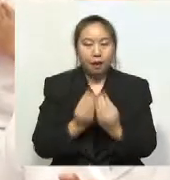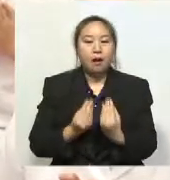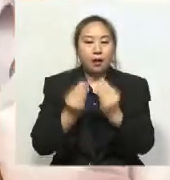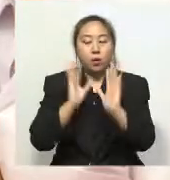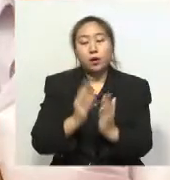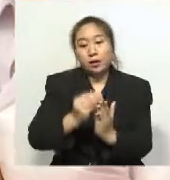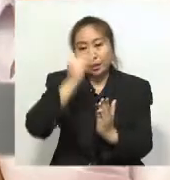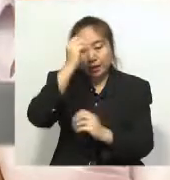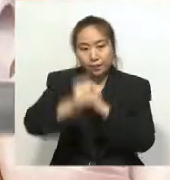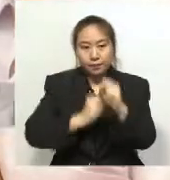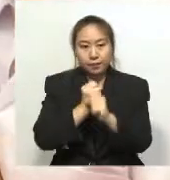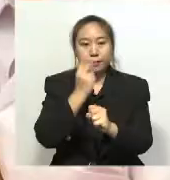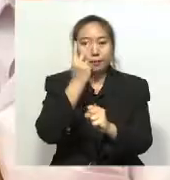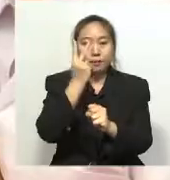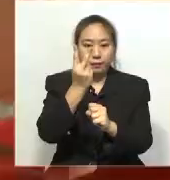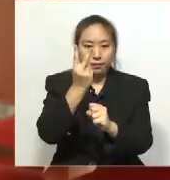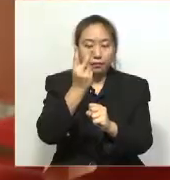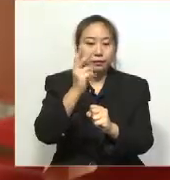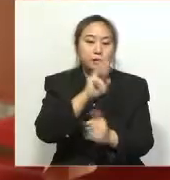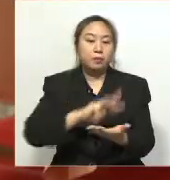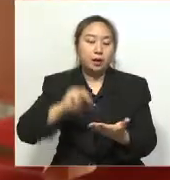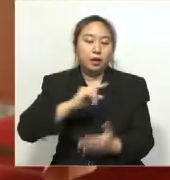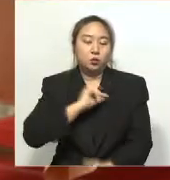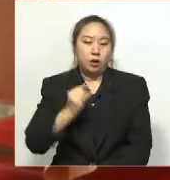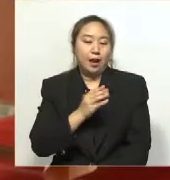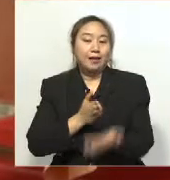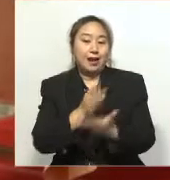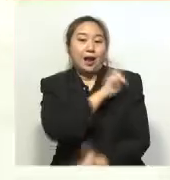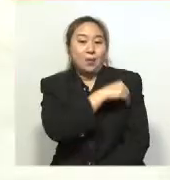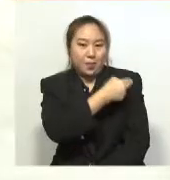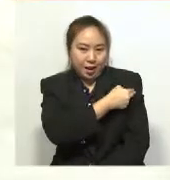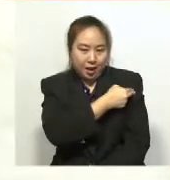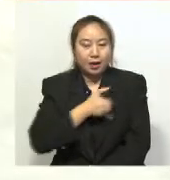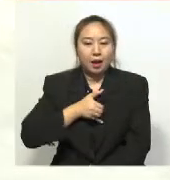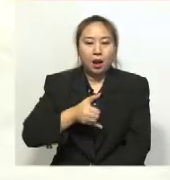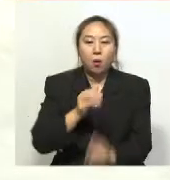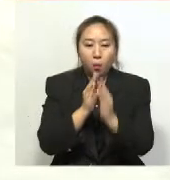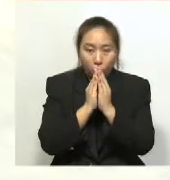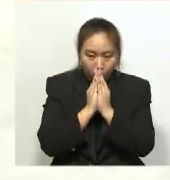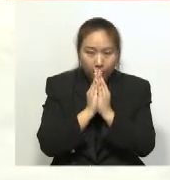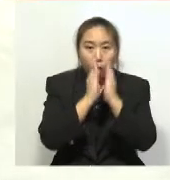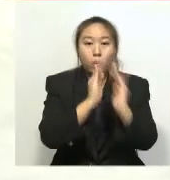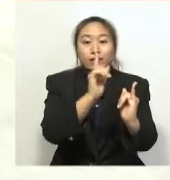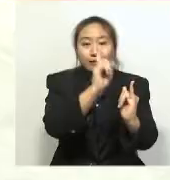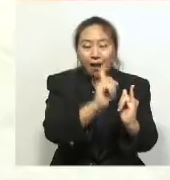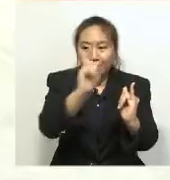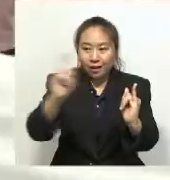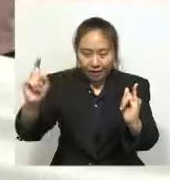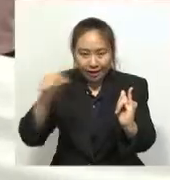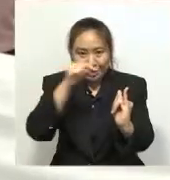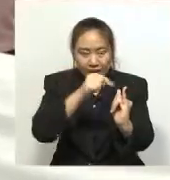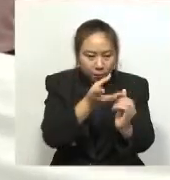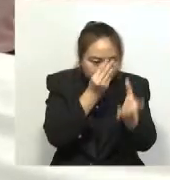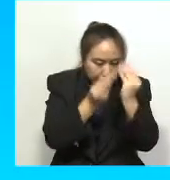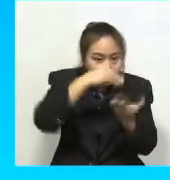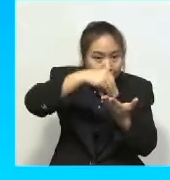นิสิตชั้นปีที่2คณะแพทยศาสตร์จุฬาลงกรณ์มหาวิทยาลัยได้ไหว้ขอขมาอาจารย์ใหญ่ก่อนจะเปิดภาคเรียนประจำปีการศึก